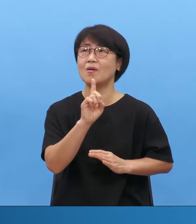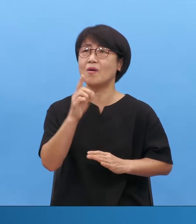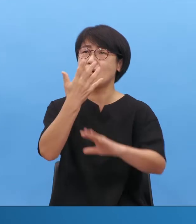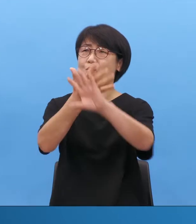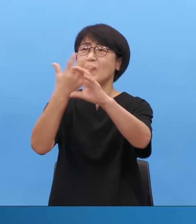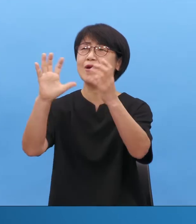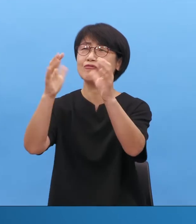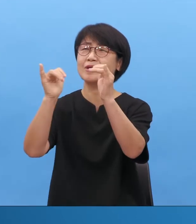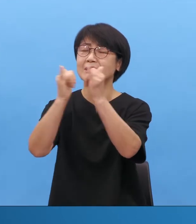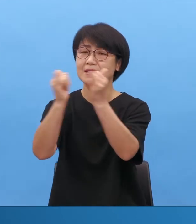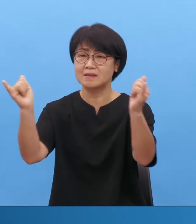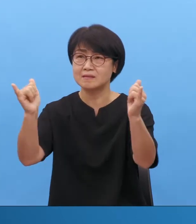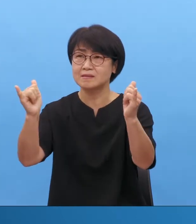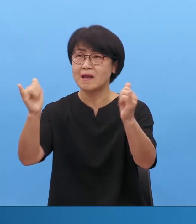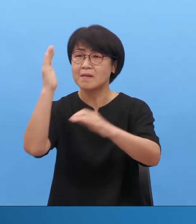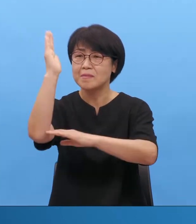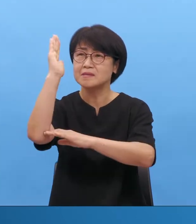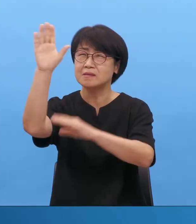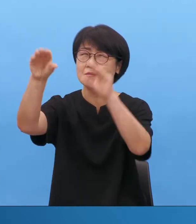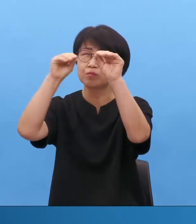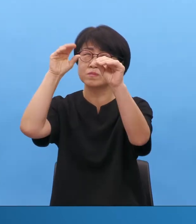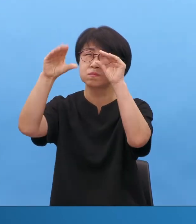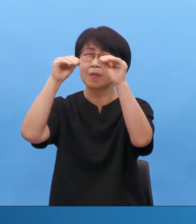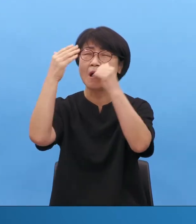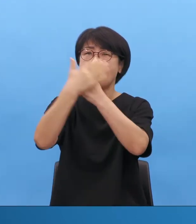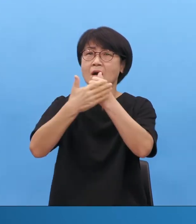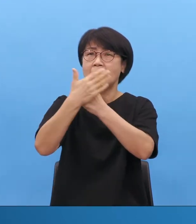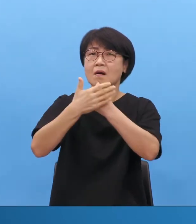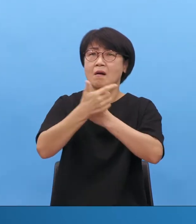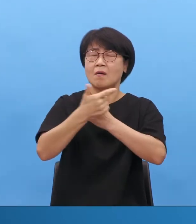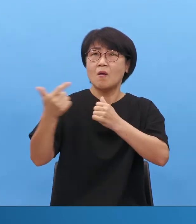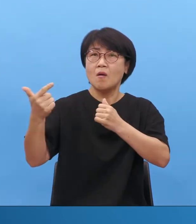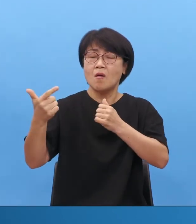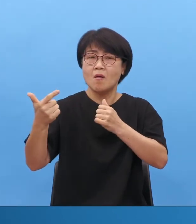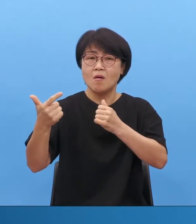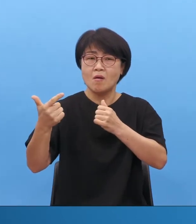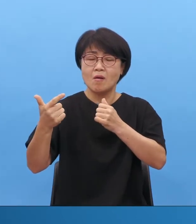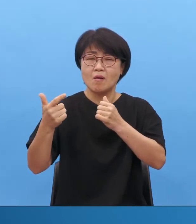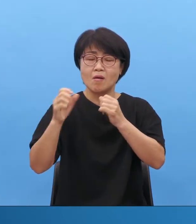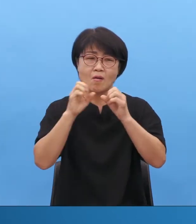foreigners, not just here, but also in Seoul, everywhere else. 그래서